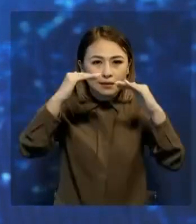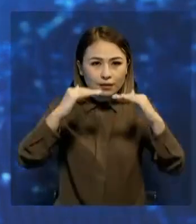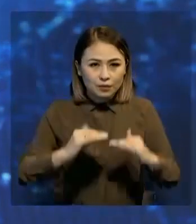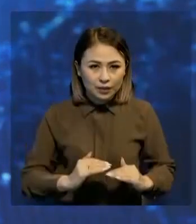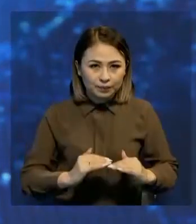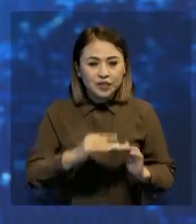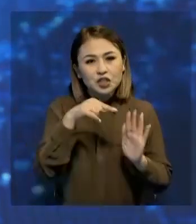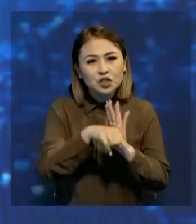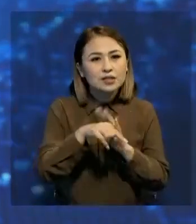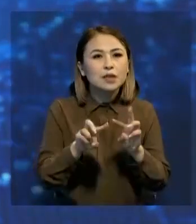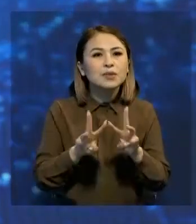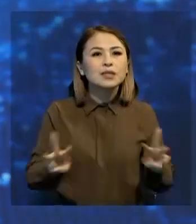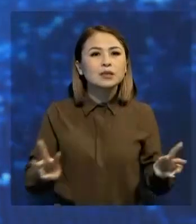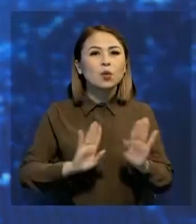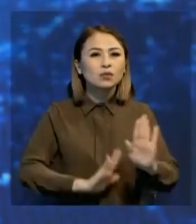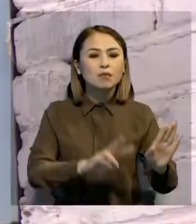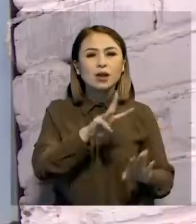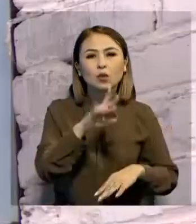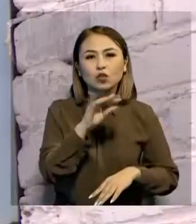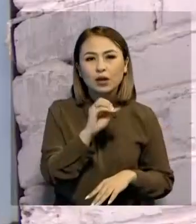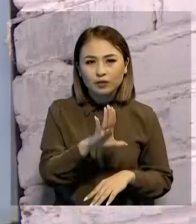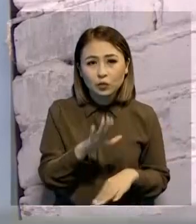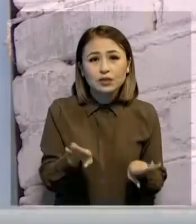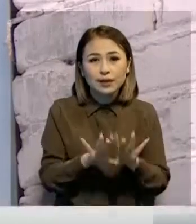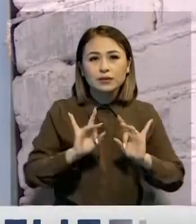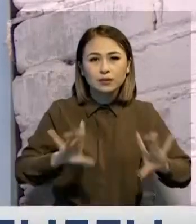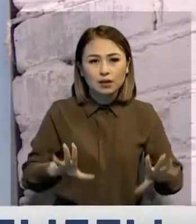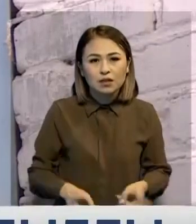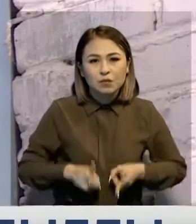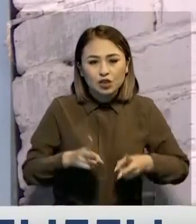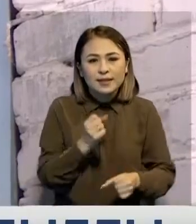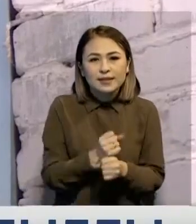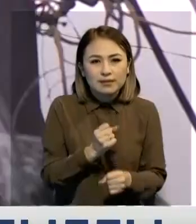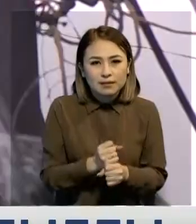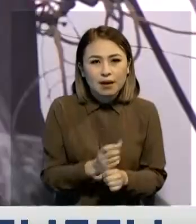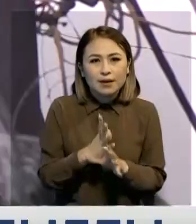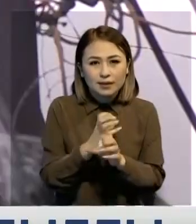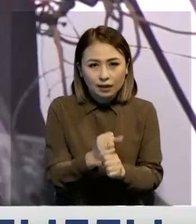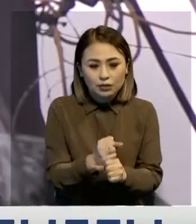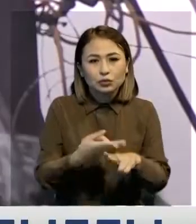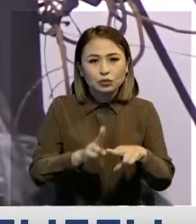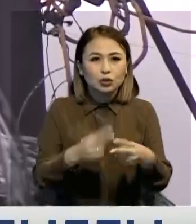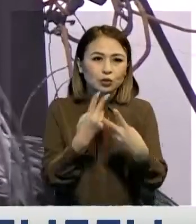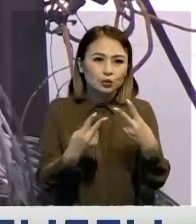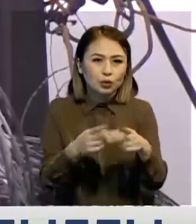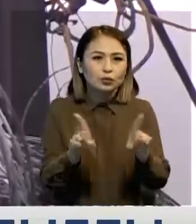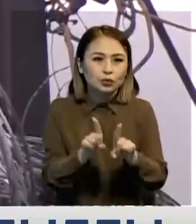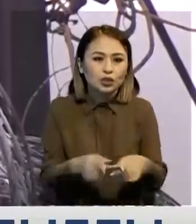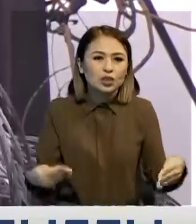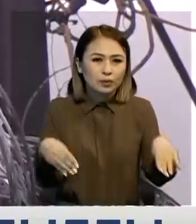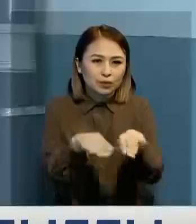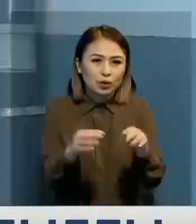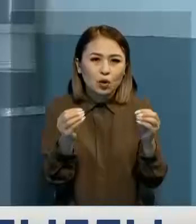кеміген. Ішкі істер министрінің орынбасары Марат Қожаев осылай дейді. Қылмыс жасайтындар азайған соң елде түрмеде жабылып